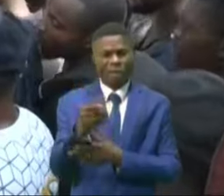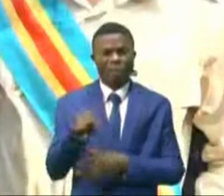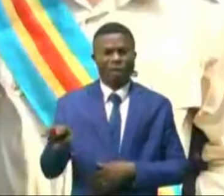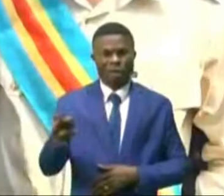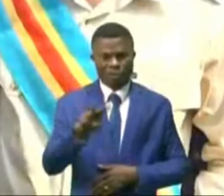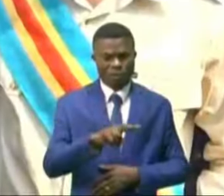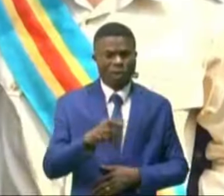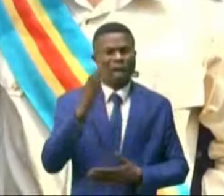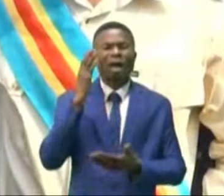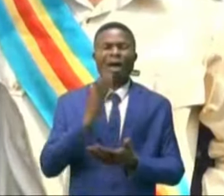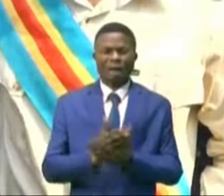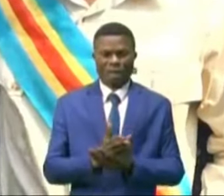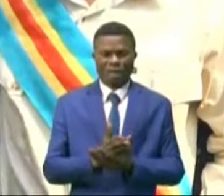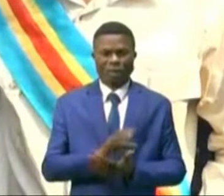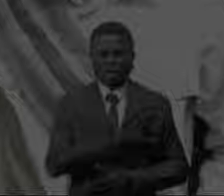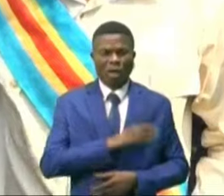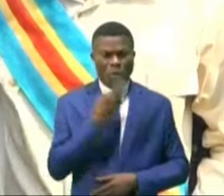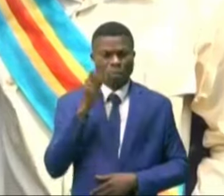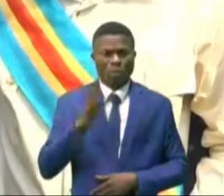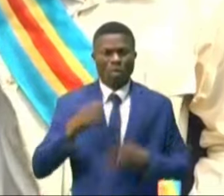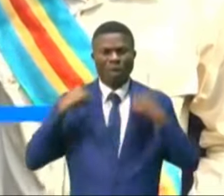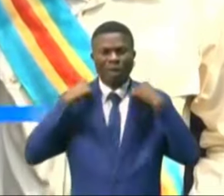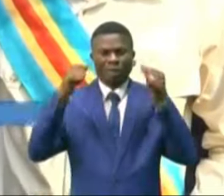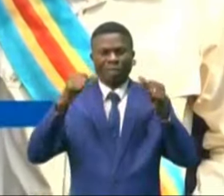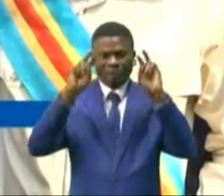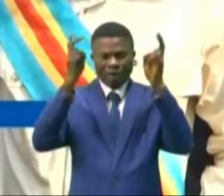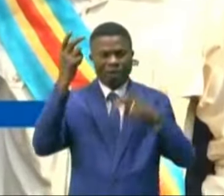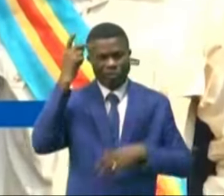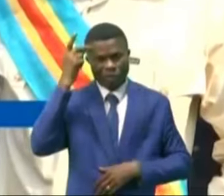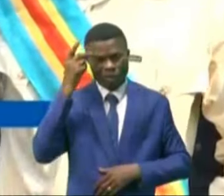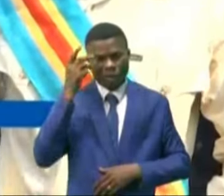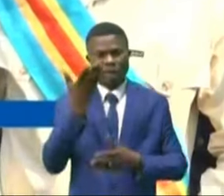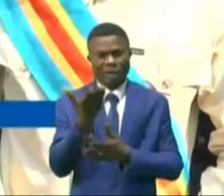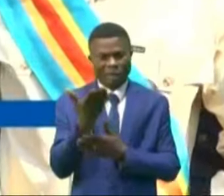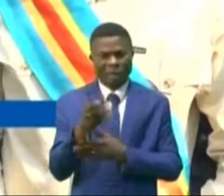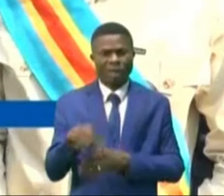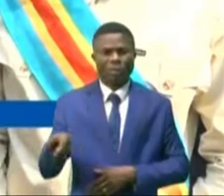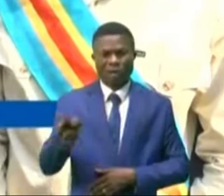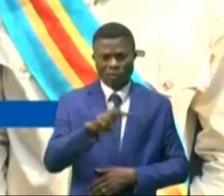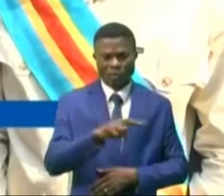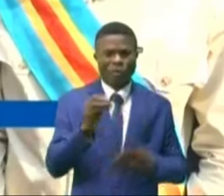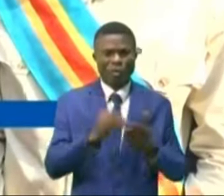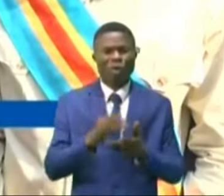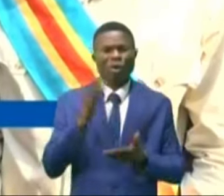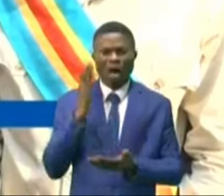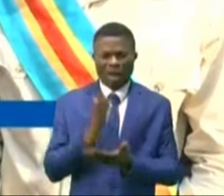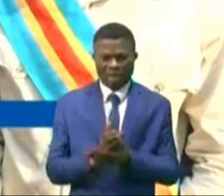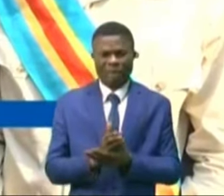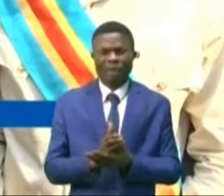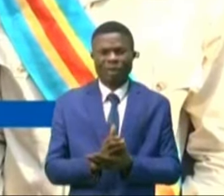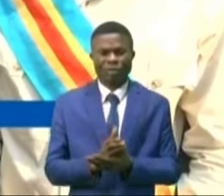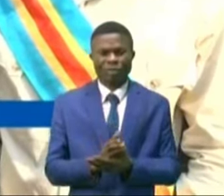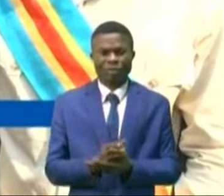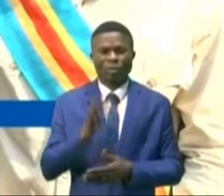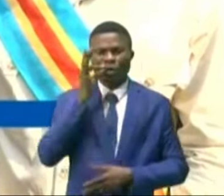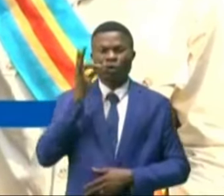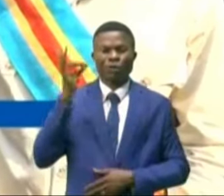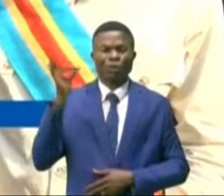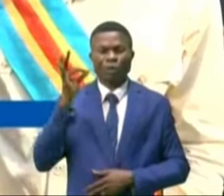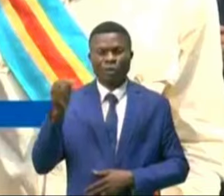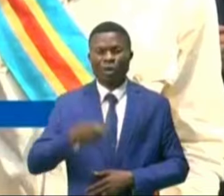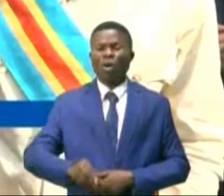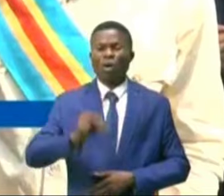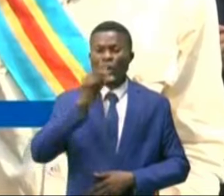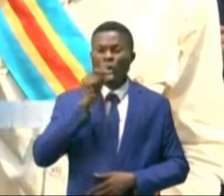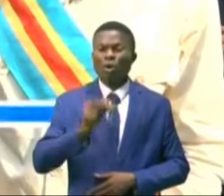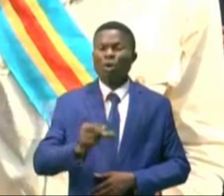à abandonner le banditisme urbain. Je vous exhorte à abandonner les drogues dures, les boissons